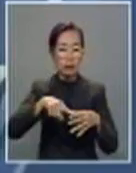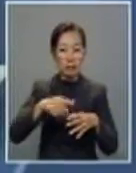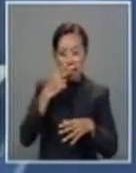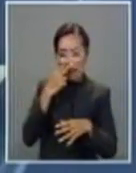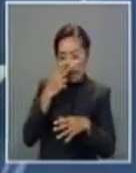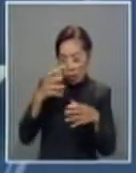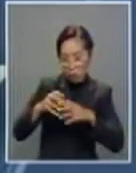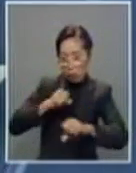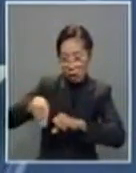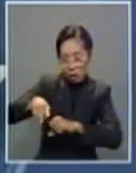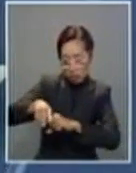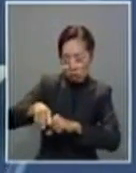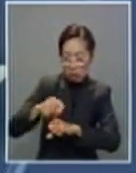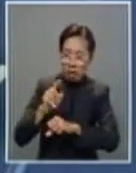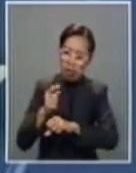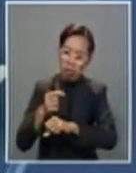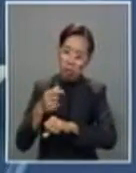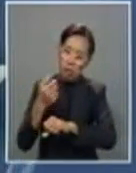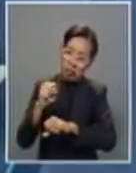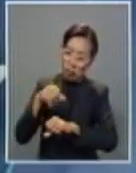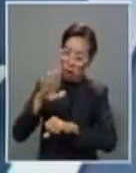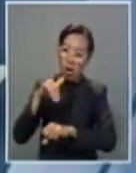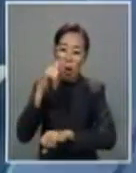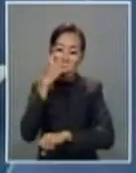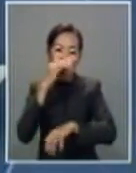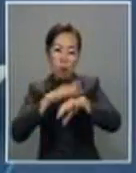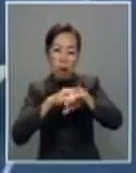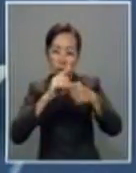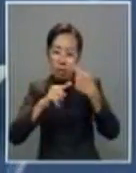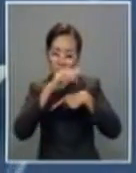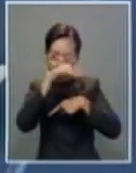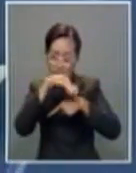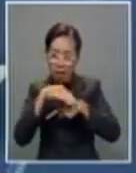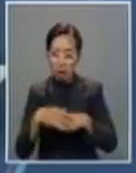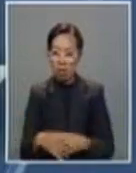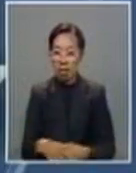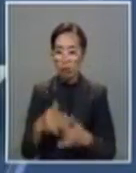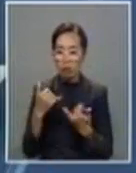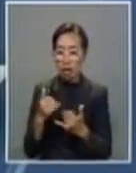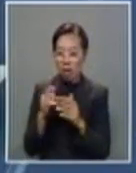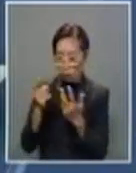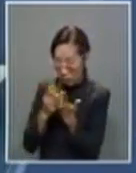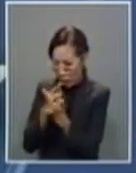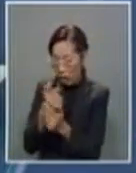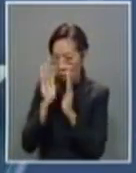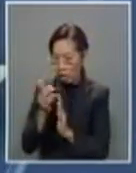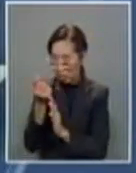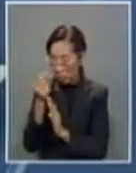ยนะ ฮั ลโหลมาหน่อย ทำไมอ่ะ ตอนนี้ยังไม่ครบ20 12แล้วขาด